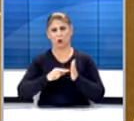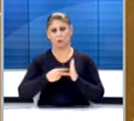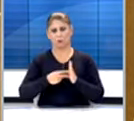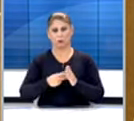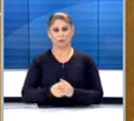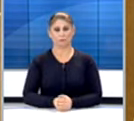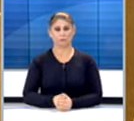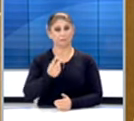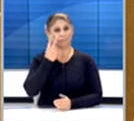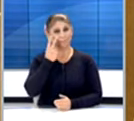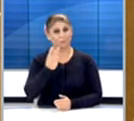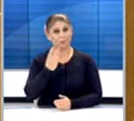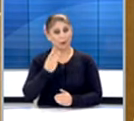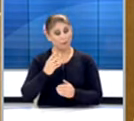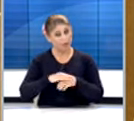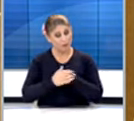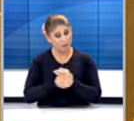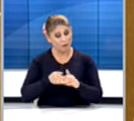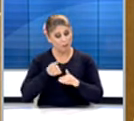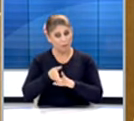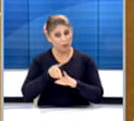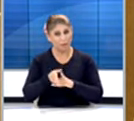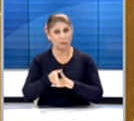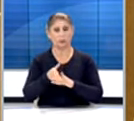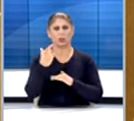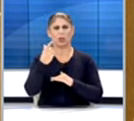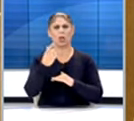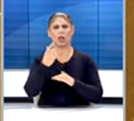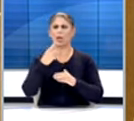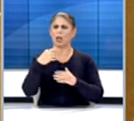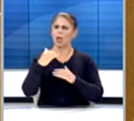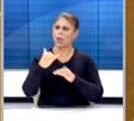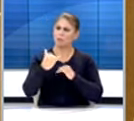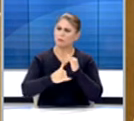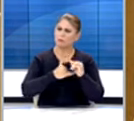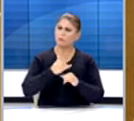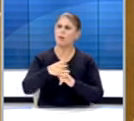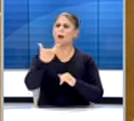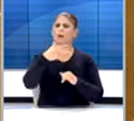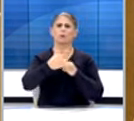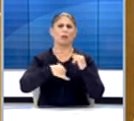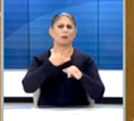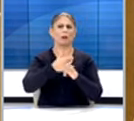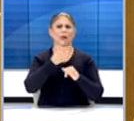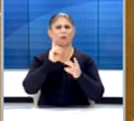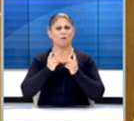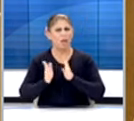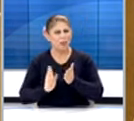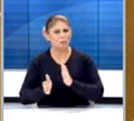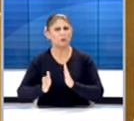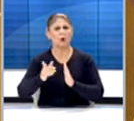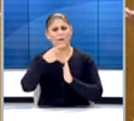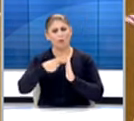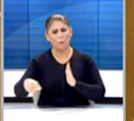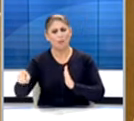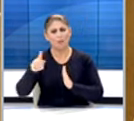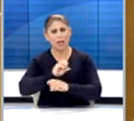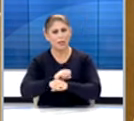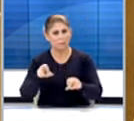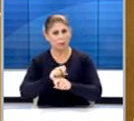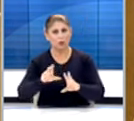Παρακολουθούμε με ενδιαφέρον τις παρεμβάσεις του και στα μέσα κοινωνικής δικτύωσης, την εβδομαδιαία ενημέρωση και